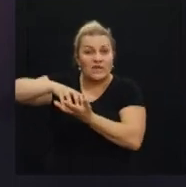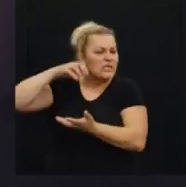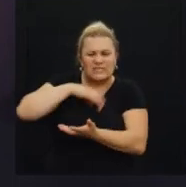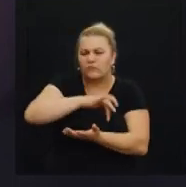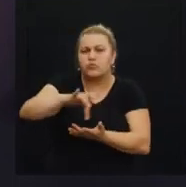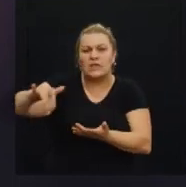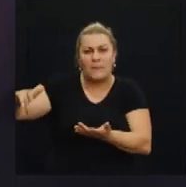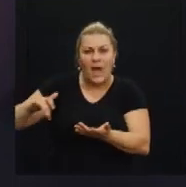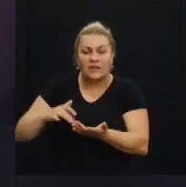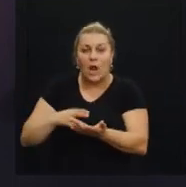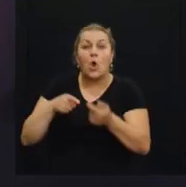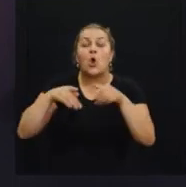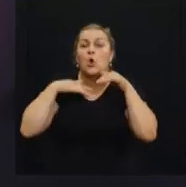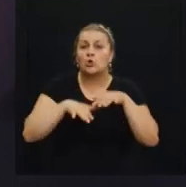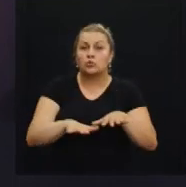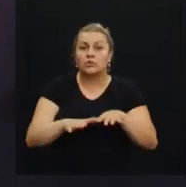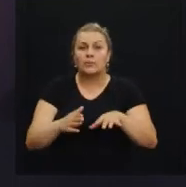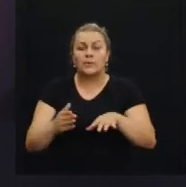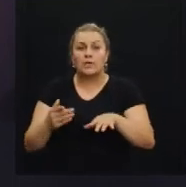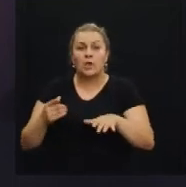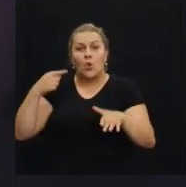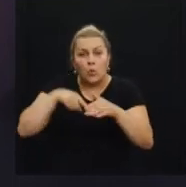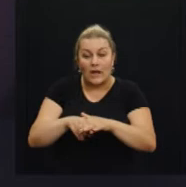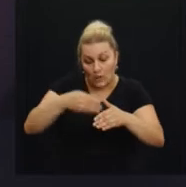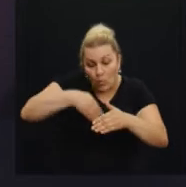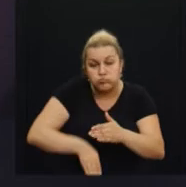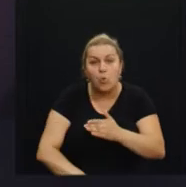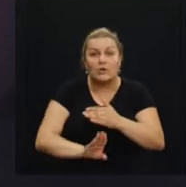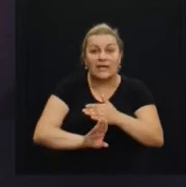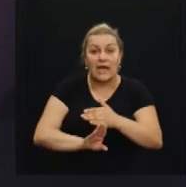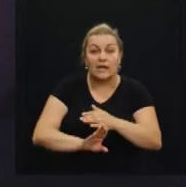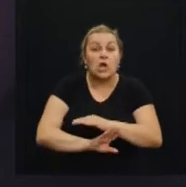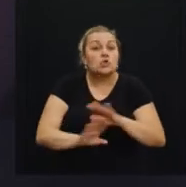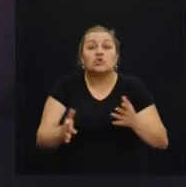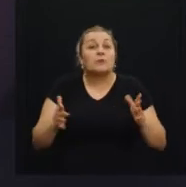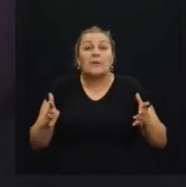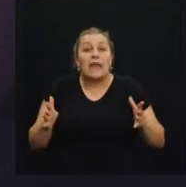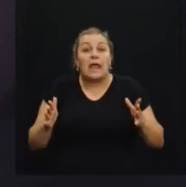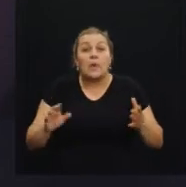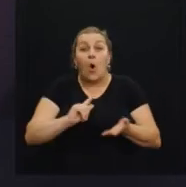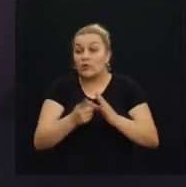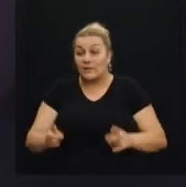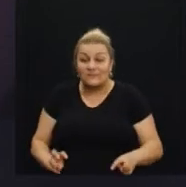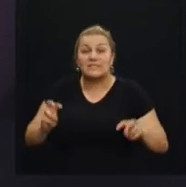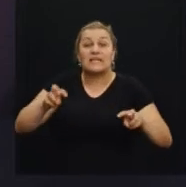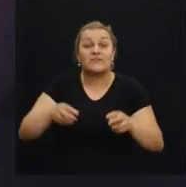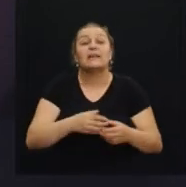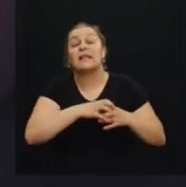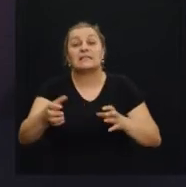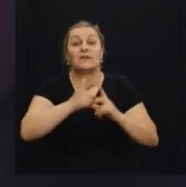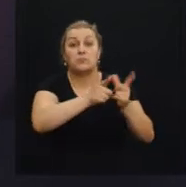palo. Ljudi bi se uletili u bunker, čim stane, čim nema, ono, odmah bi izišli van i nastavili